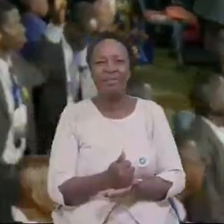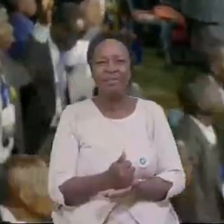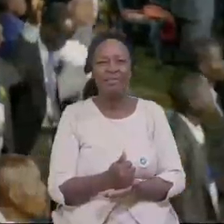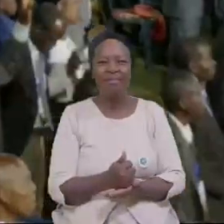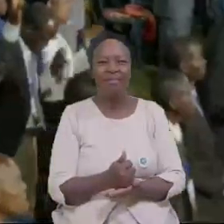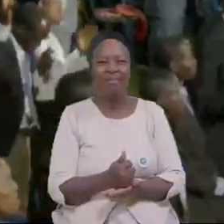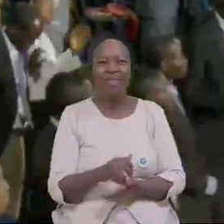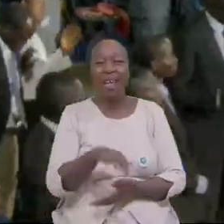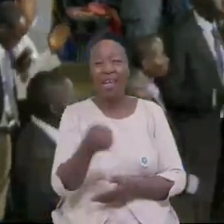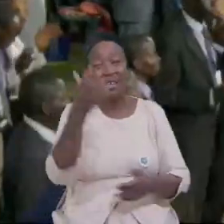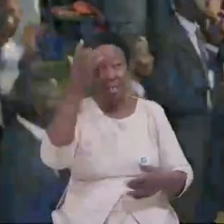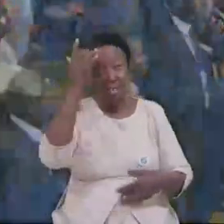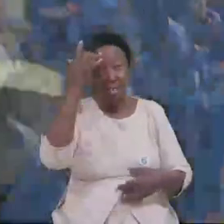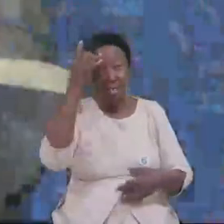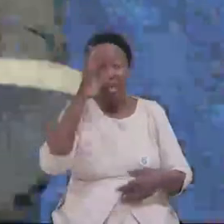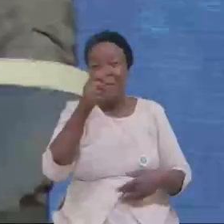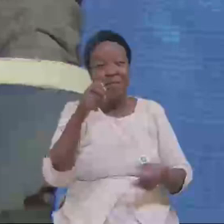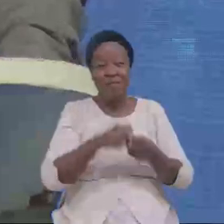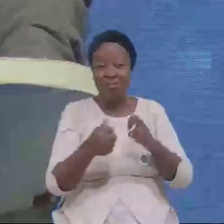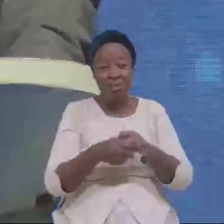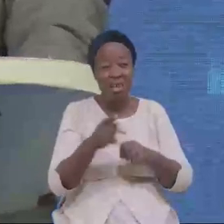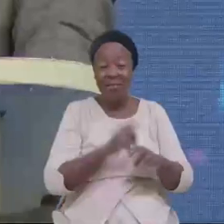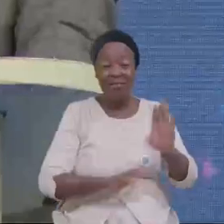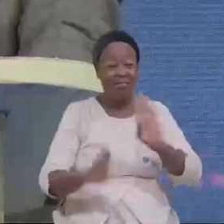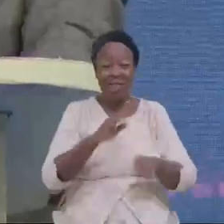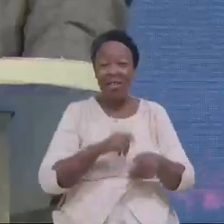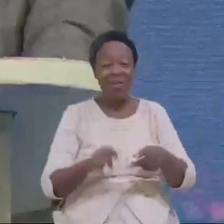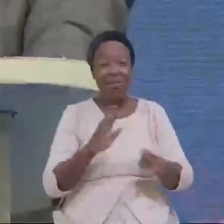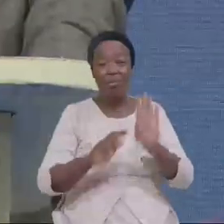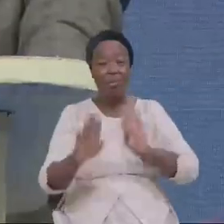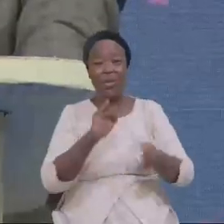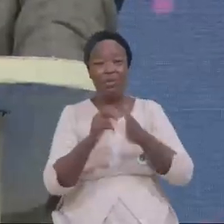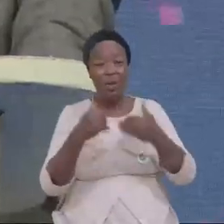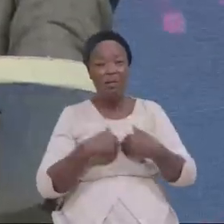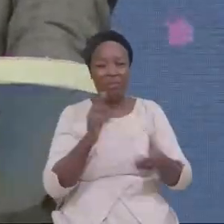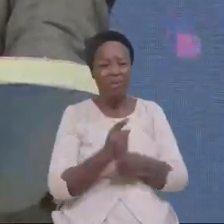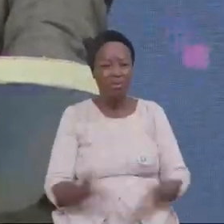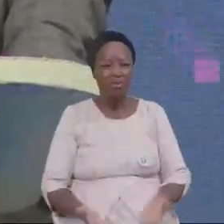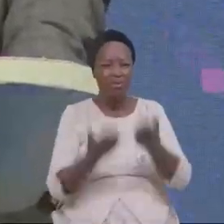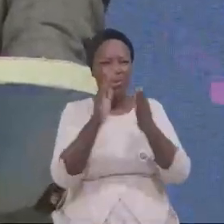Est-ce qu'il y a une maladie, un défi que tu as? Lève la main.